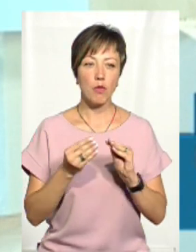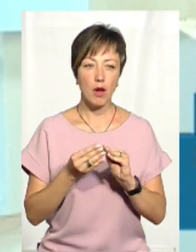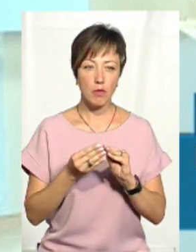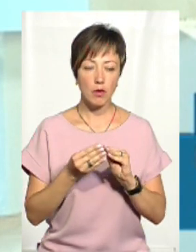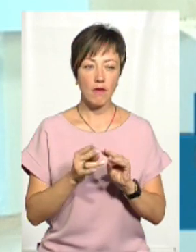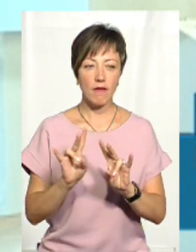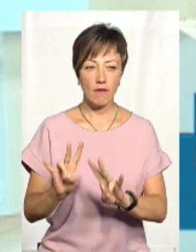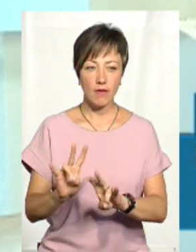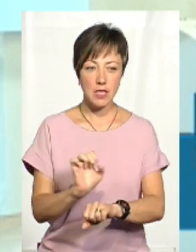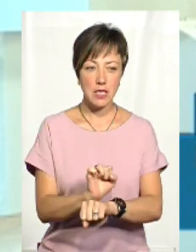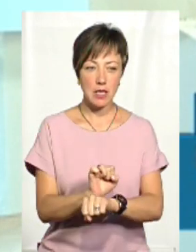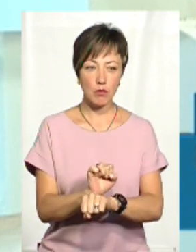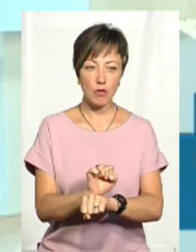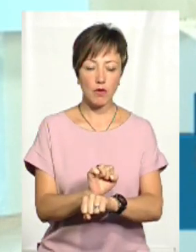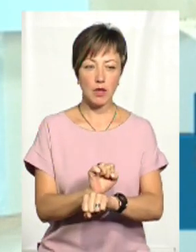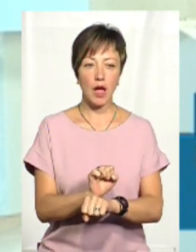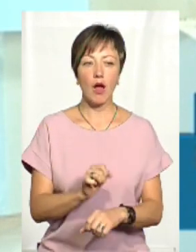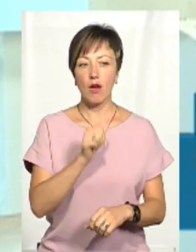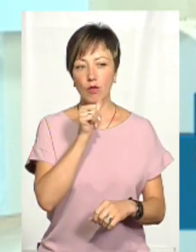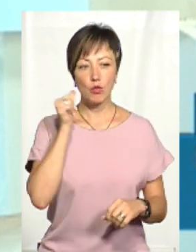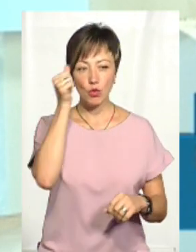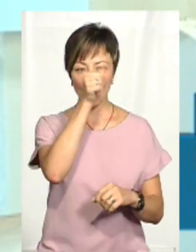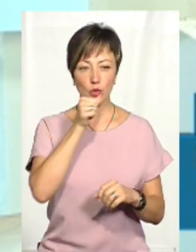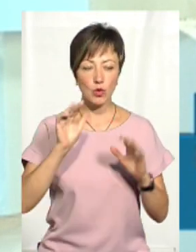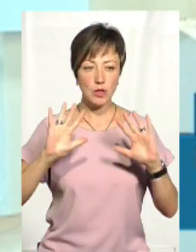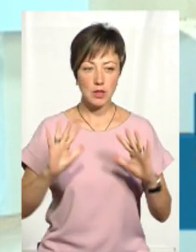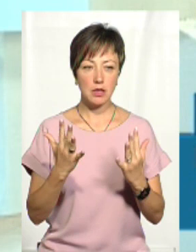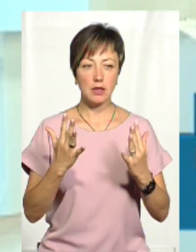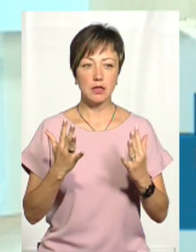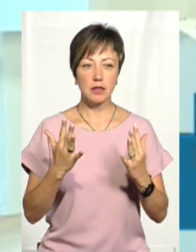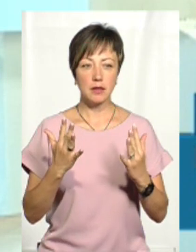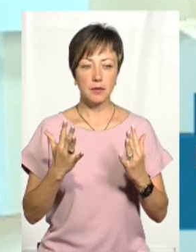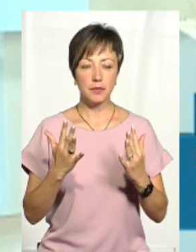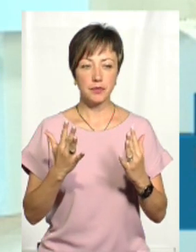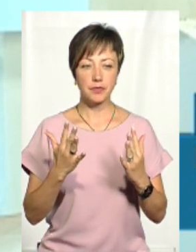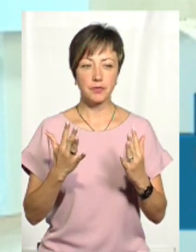проблему стримувати. У минулому році сталися такі